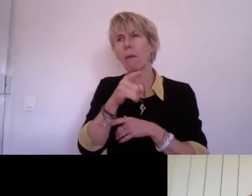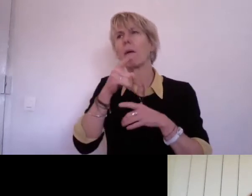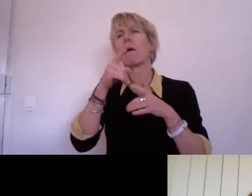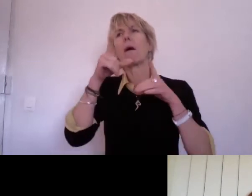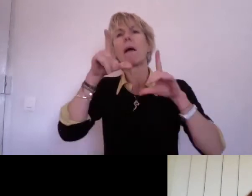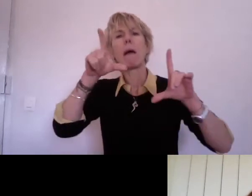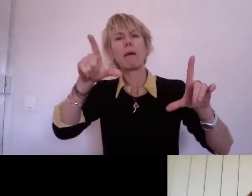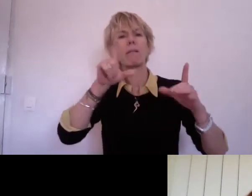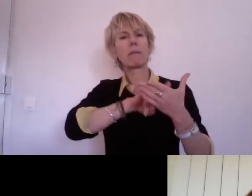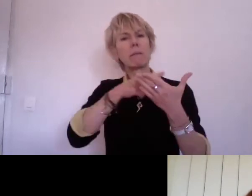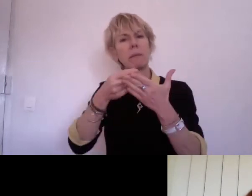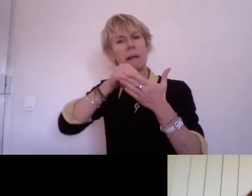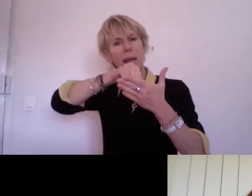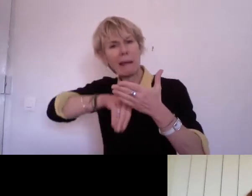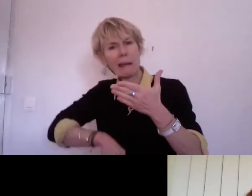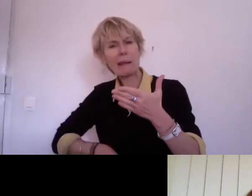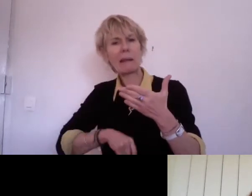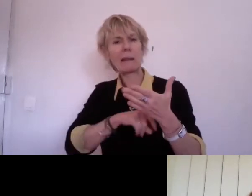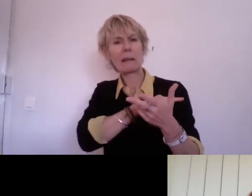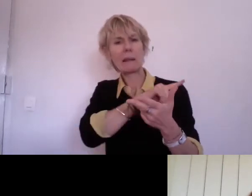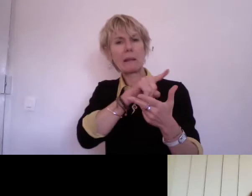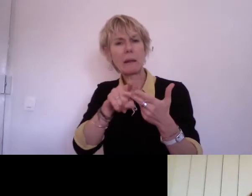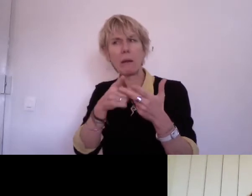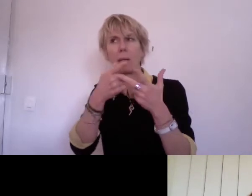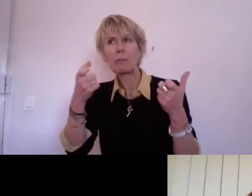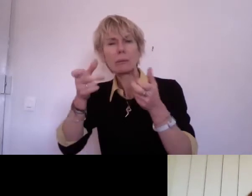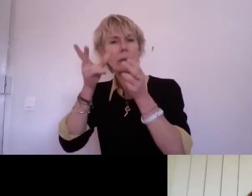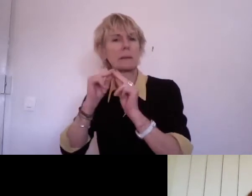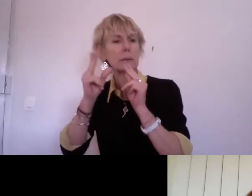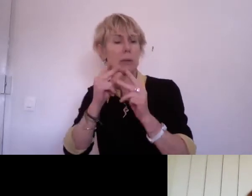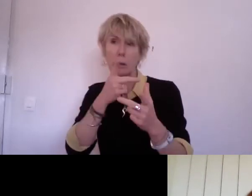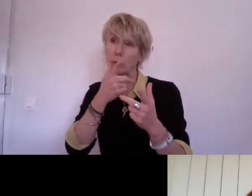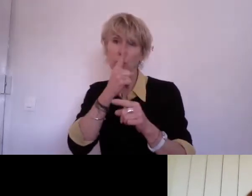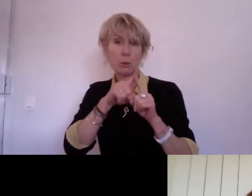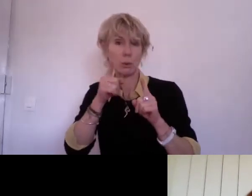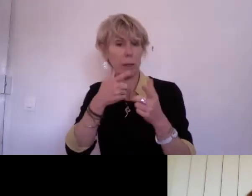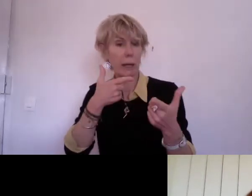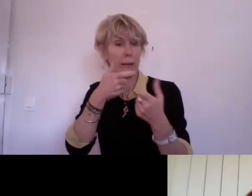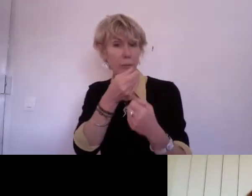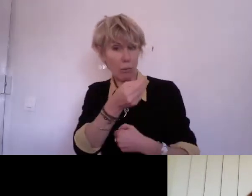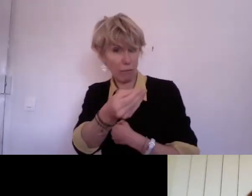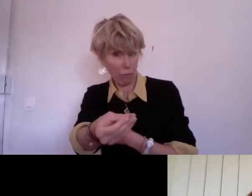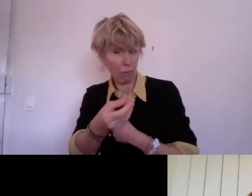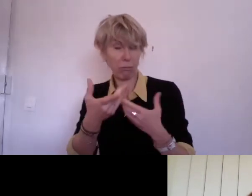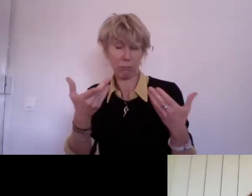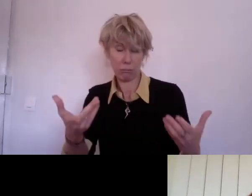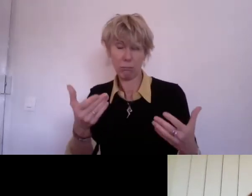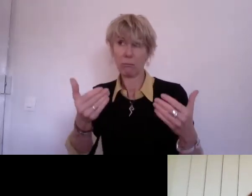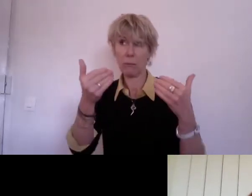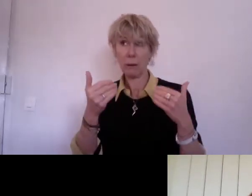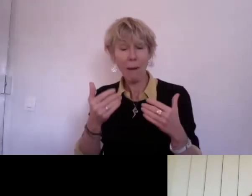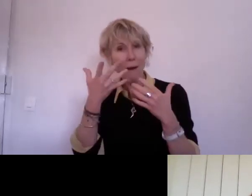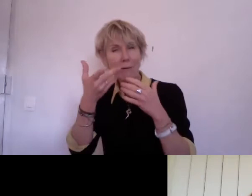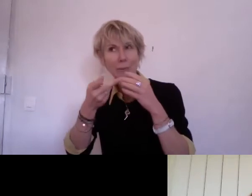des contemplées, beaucoup de tutos pour les enfants. Mais là, je voulais vous parler plus particulièrement